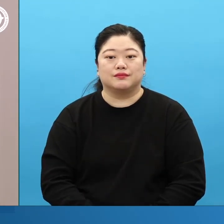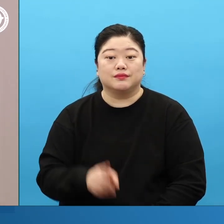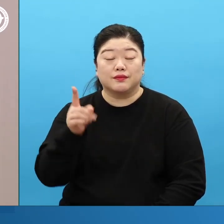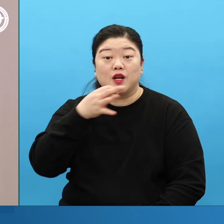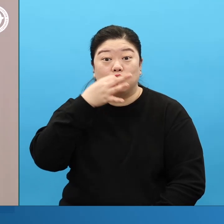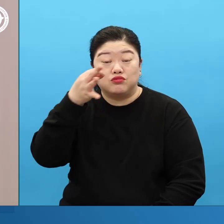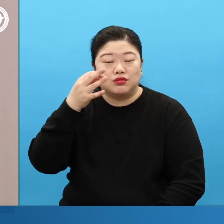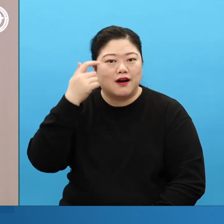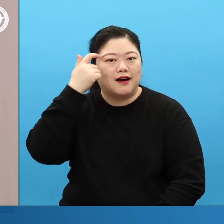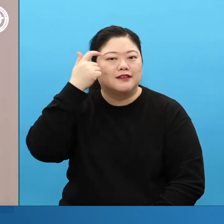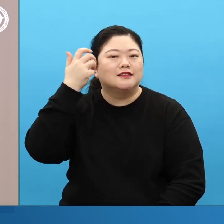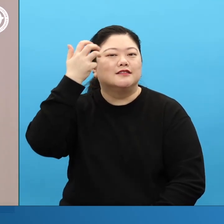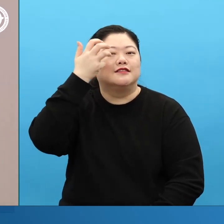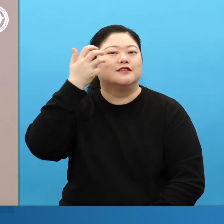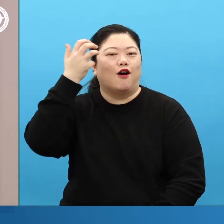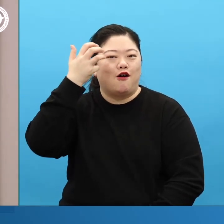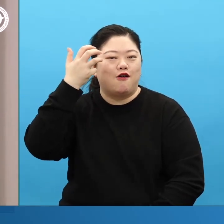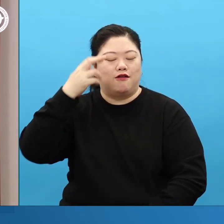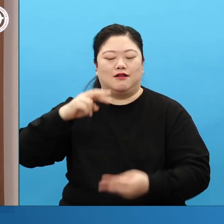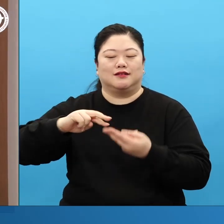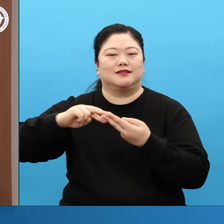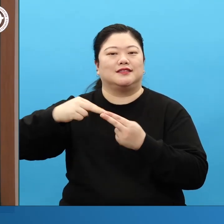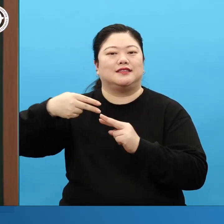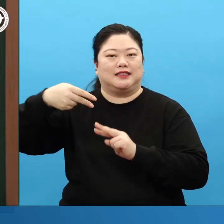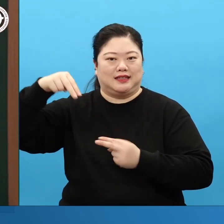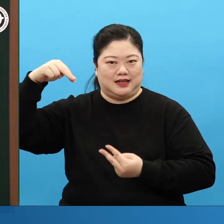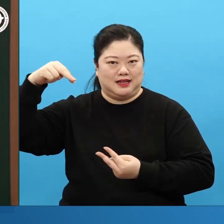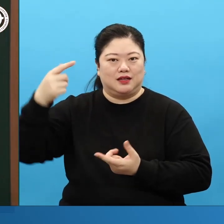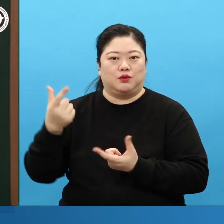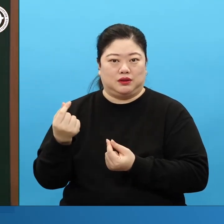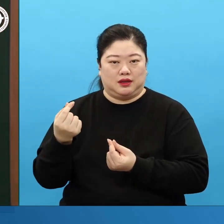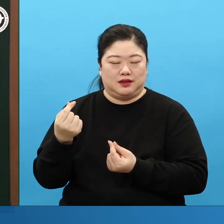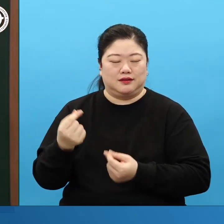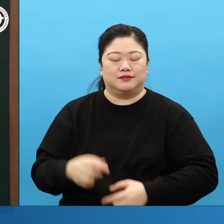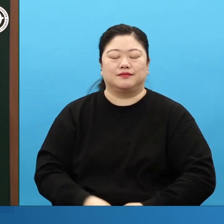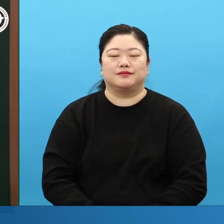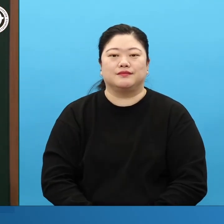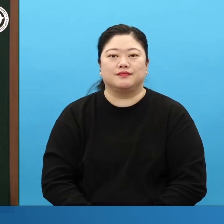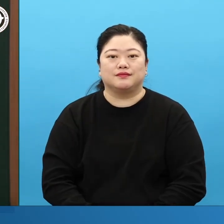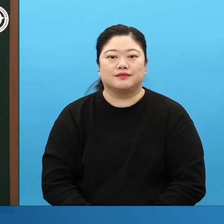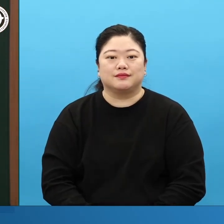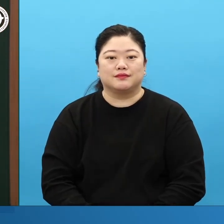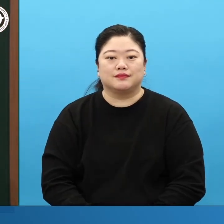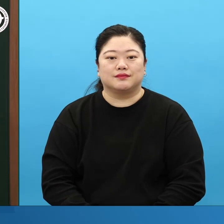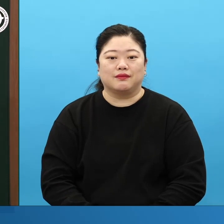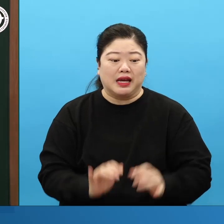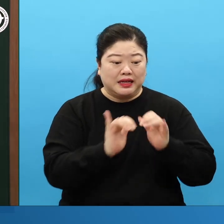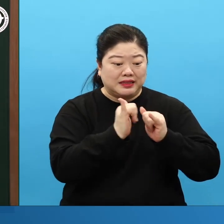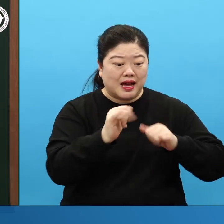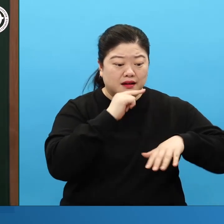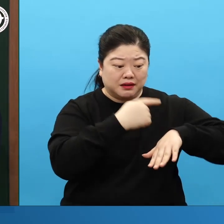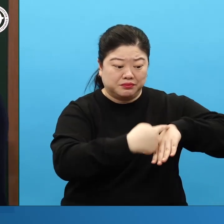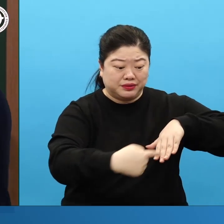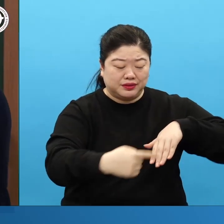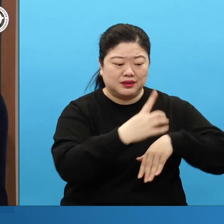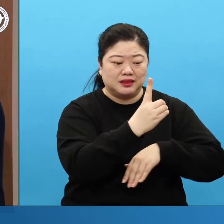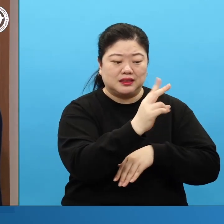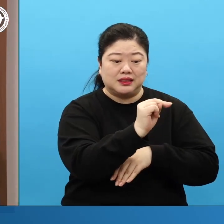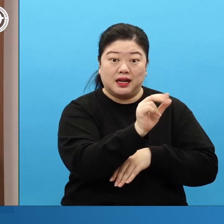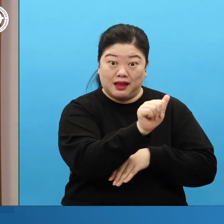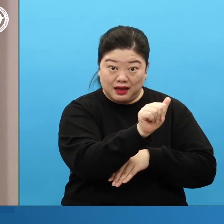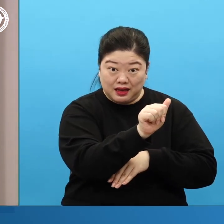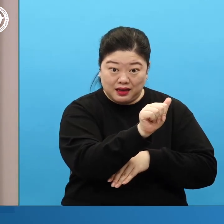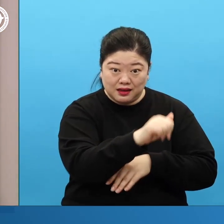영적 DNA라고 Eso se llama el ADN espiritual. 이거는 만들어질 수 있어요. Eso lo podemos hacer. 원래 DNA는 타고나지만 영적 DNA는